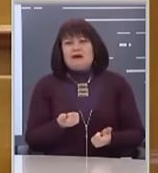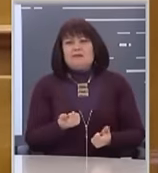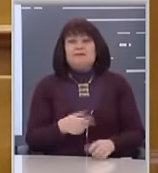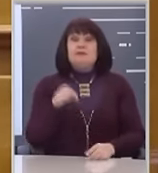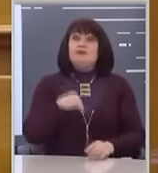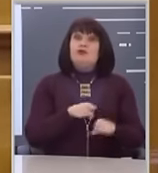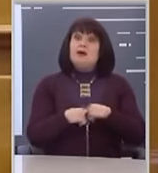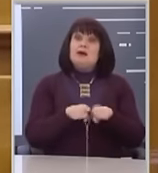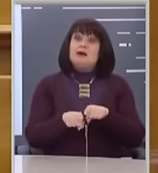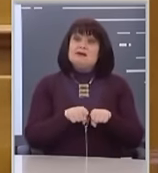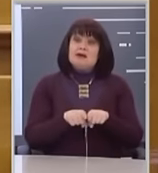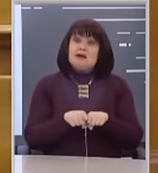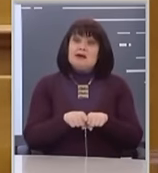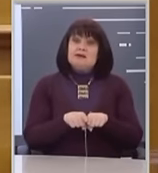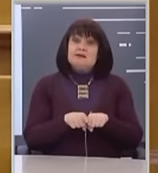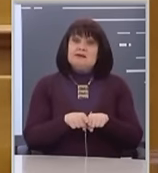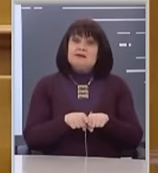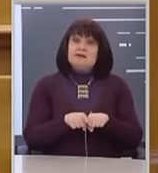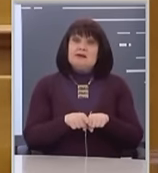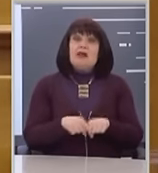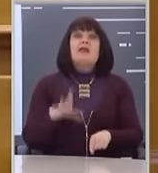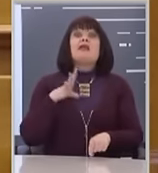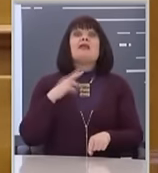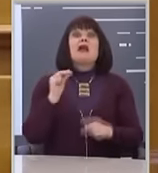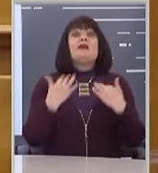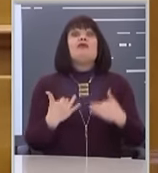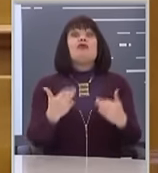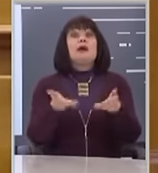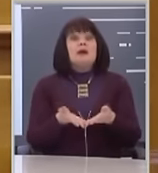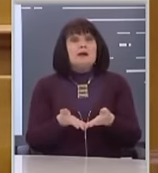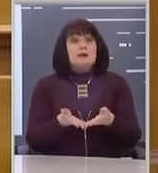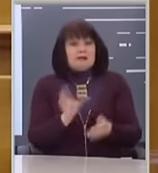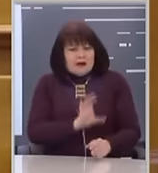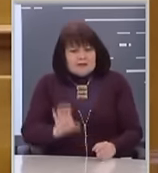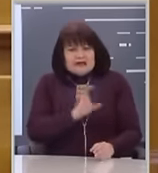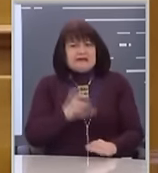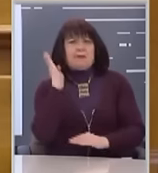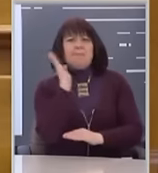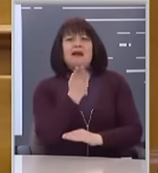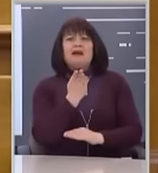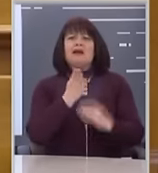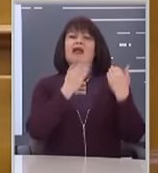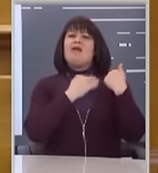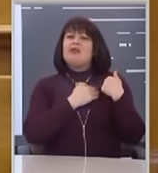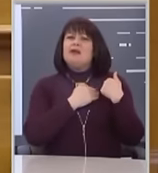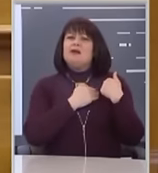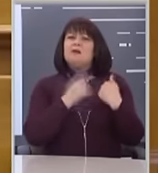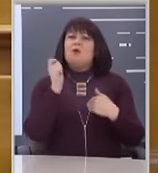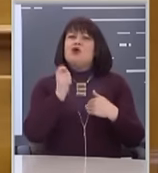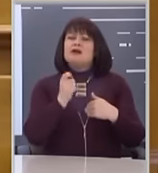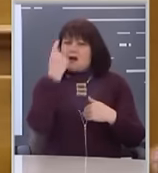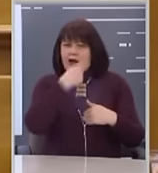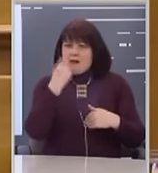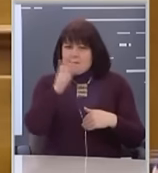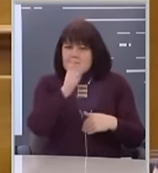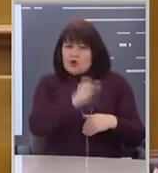σχετίζεται με την απροθυμία της Βουλής να διερευνήσει ποινικές ευθύνες πολιτικών προσώπων σε